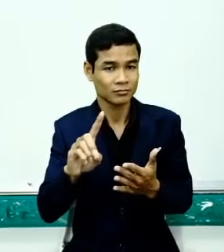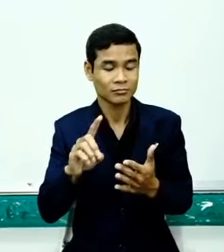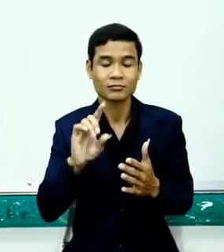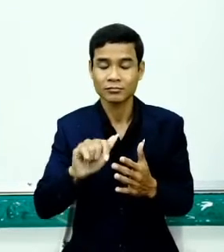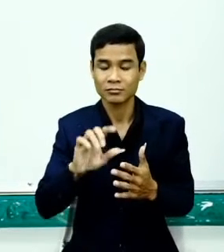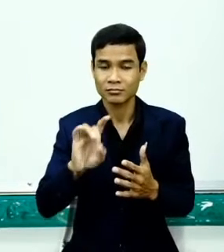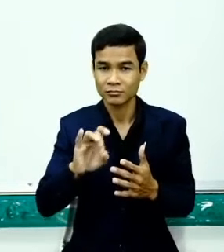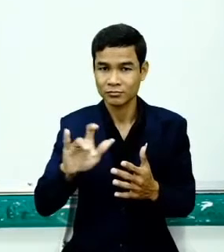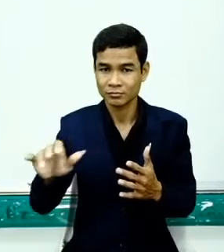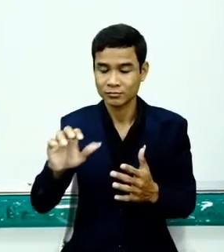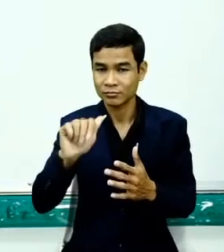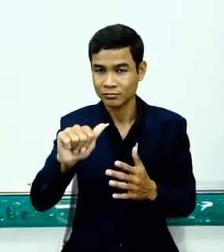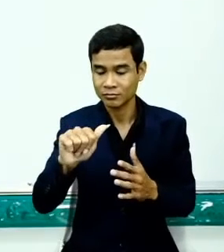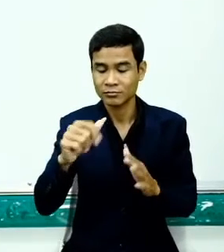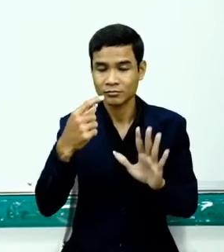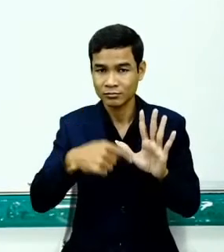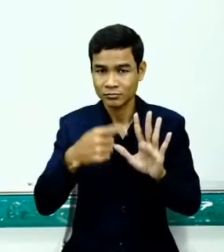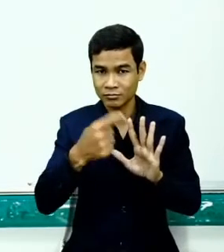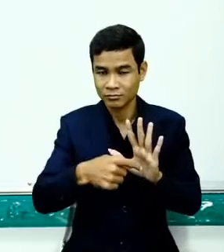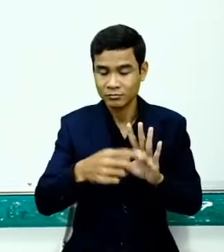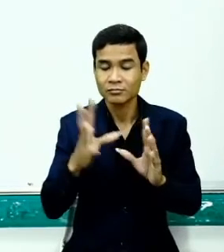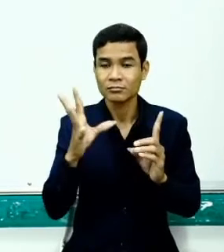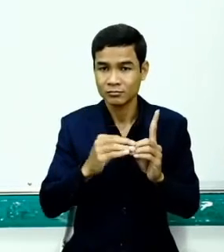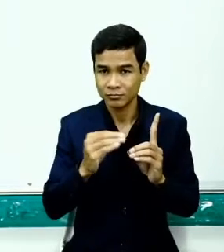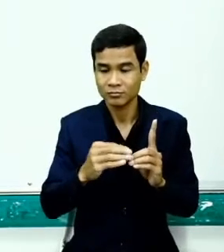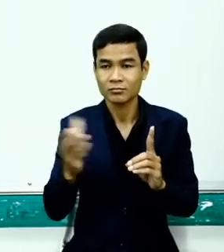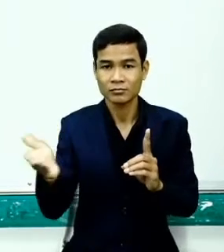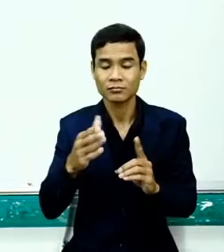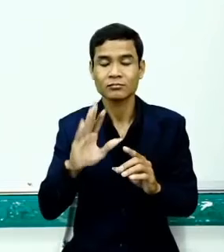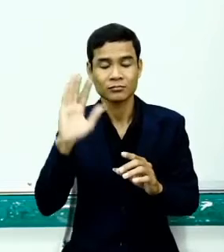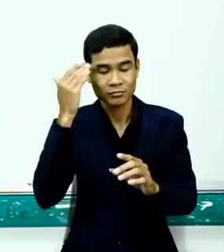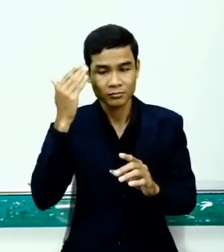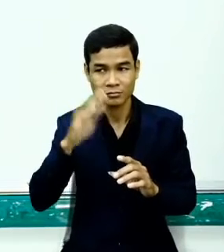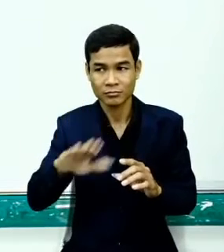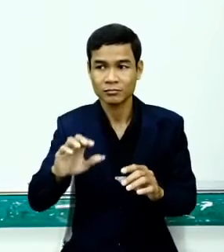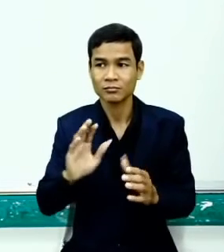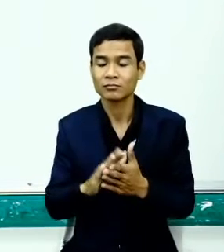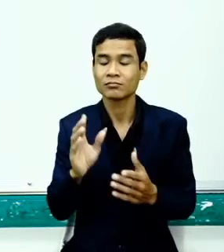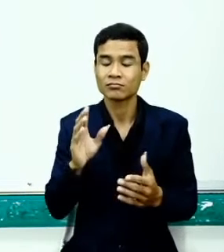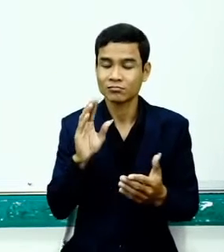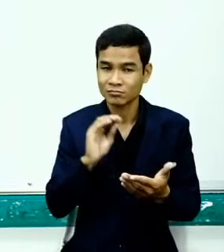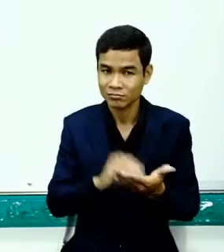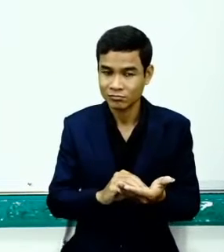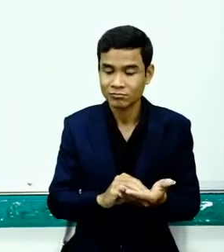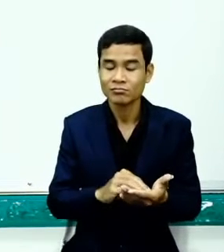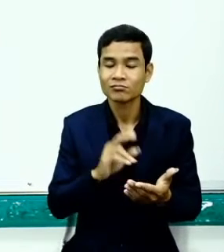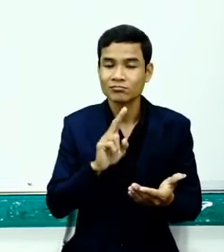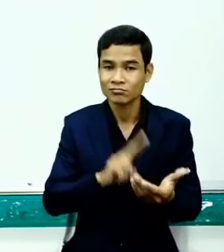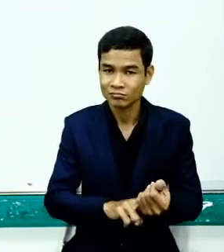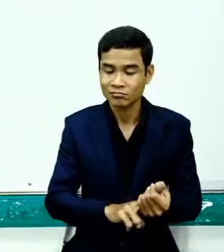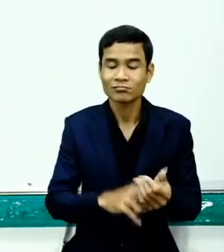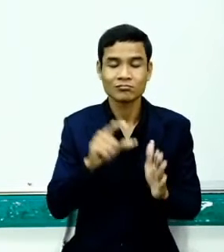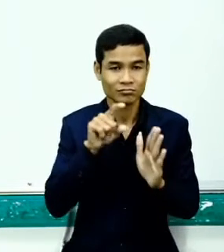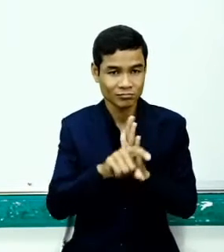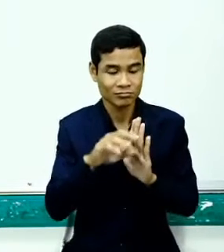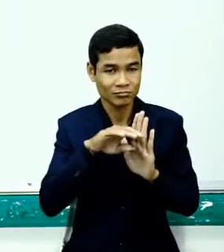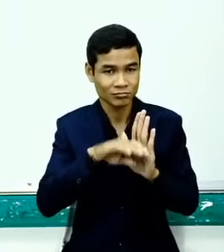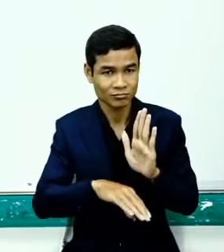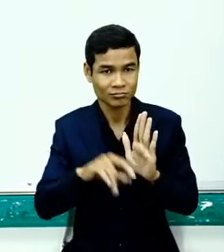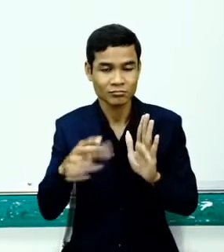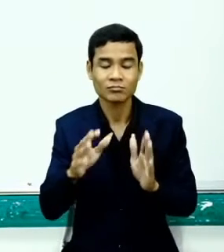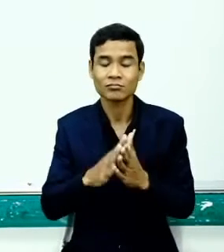ស្រាក់ចាហើយហើយនៅកូនចាសង្ឃឹមថាកូនប្រកាសជាបានទុកចន្លោះរួចរាល់ហើយបន្តបន្ទាប់នេះចូលកូន